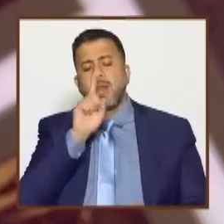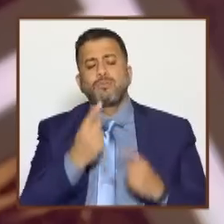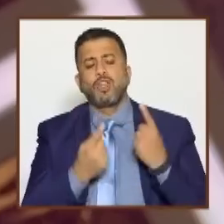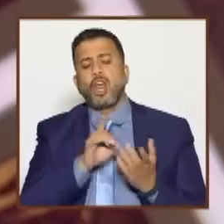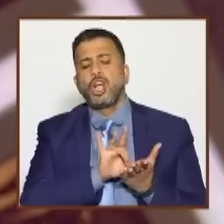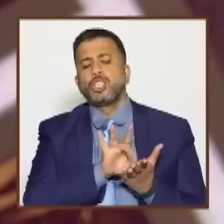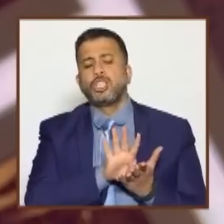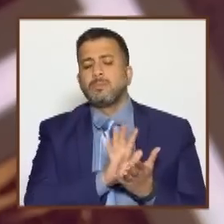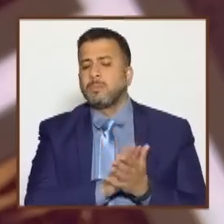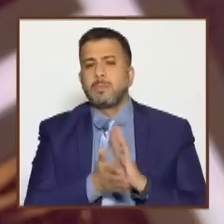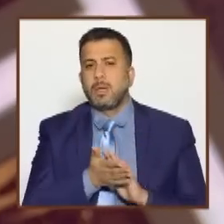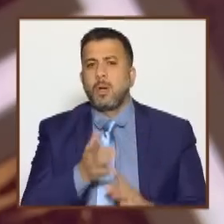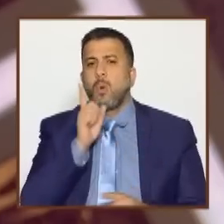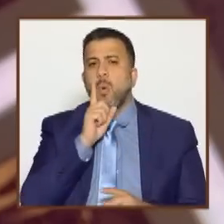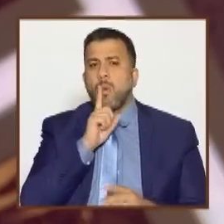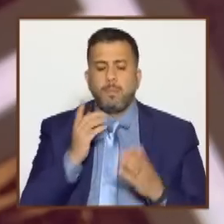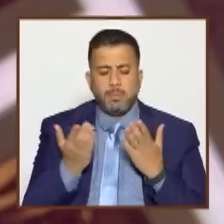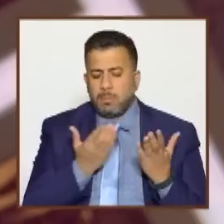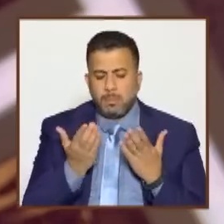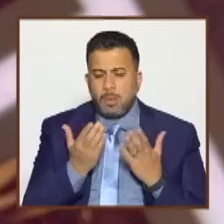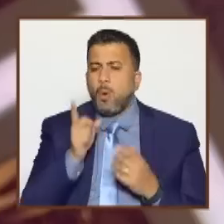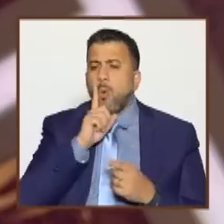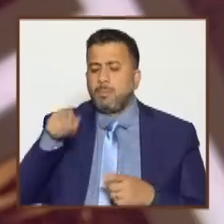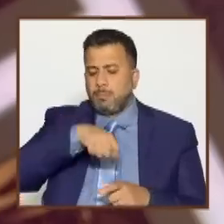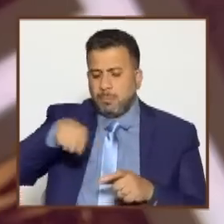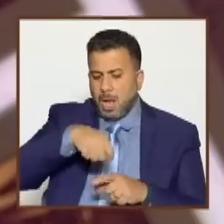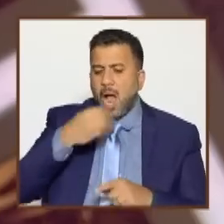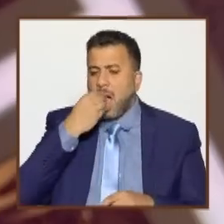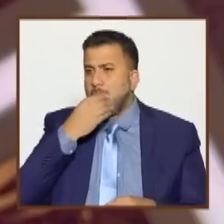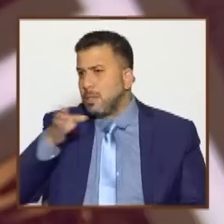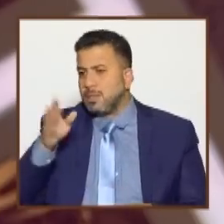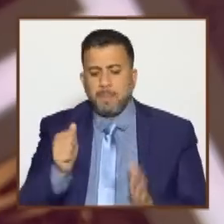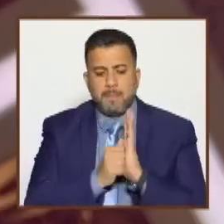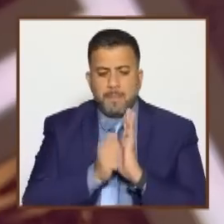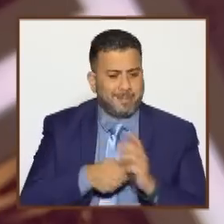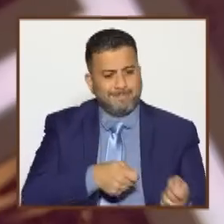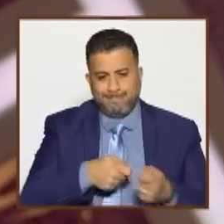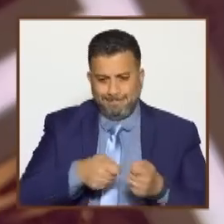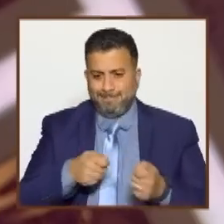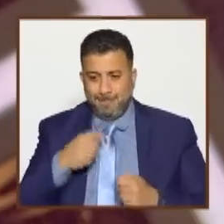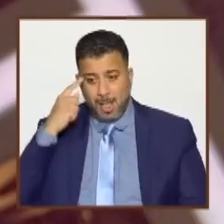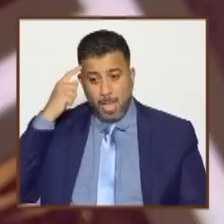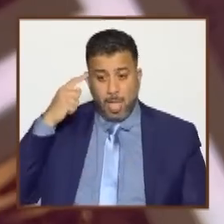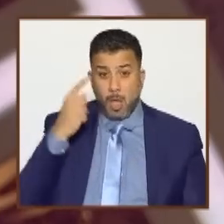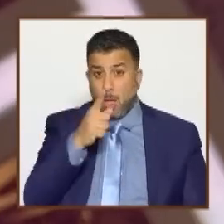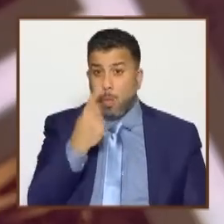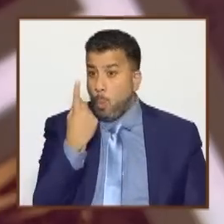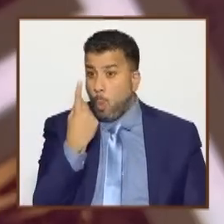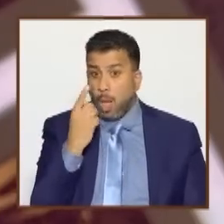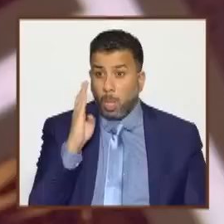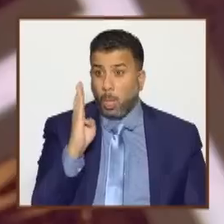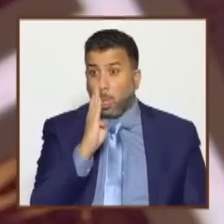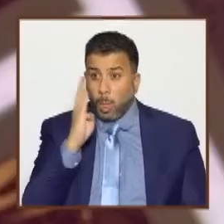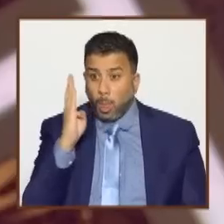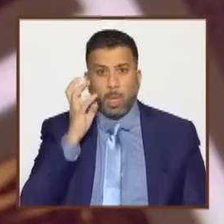اقرأي تفسير، اشتغلي مع الوالدة في المطبخ، اشتغلي في كنس البيت، في ترتيب البيت، هذا كله يذهب عنك